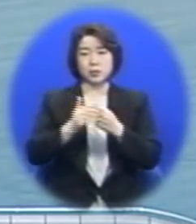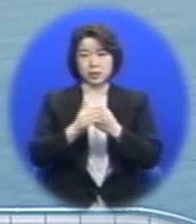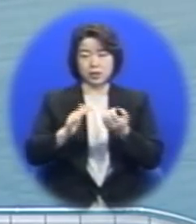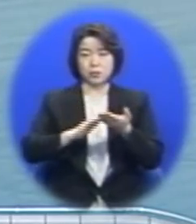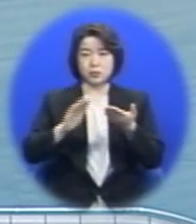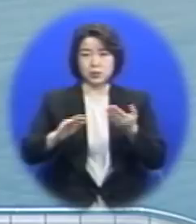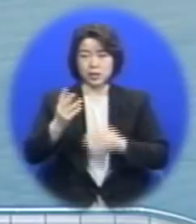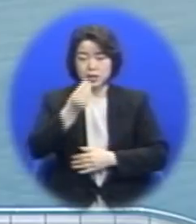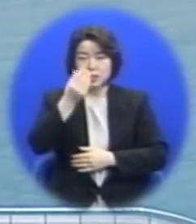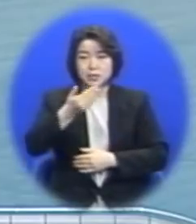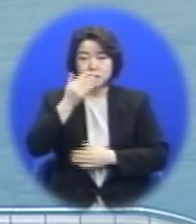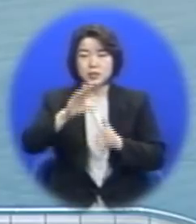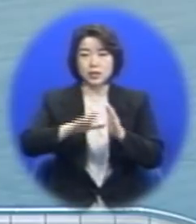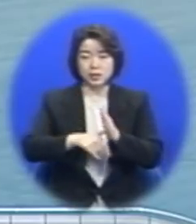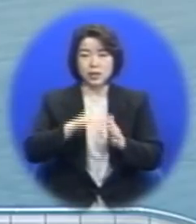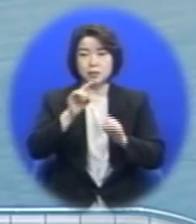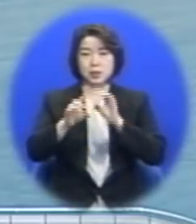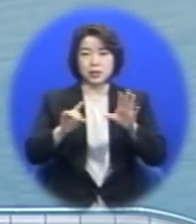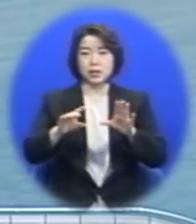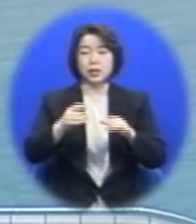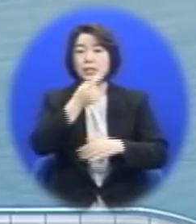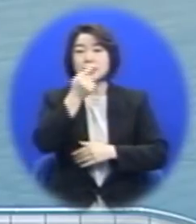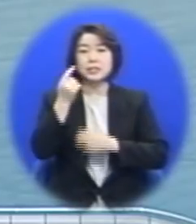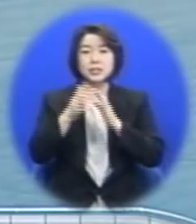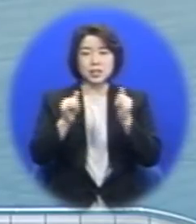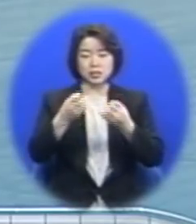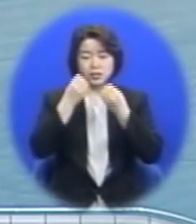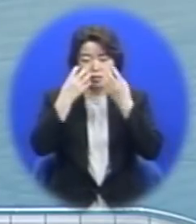성찬 때마다 증인은 새 힘을 얻습니다.